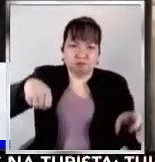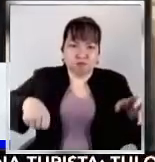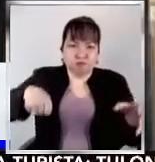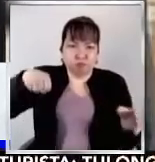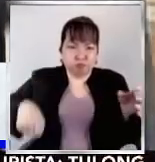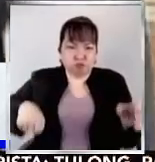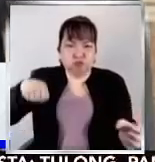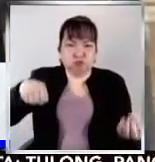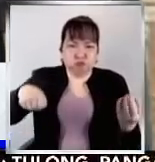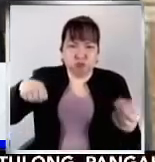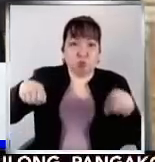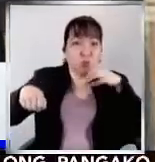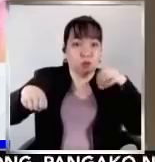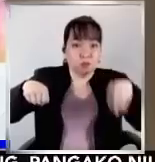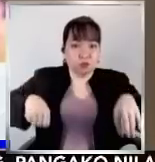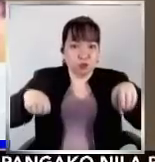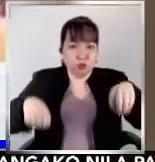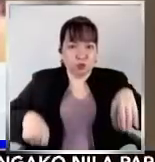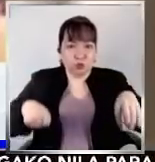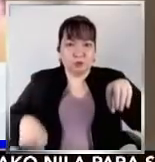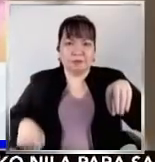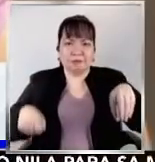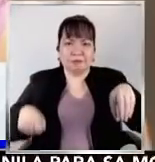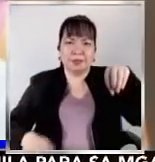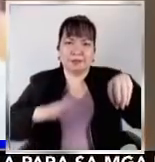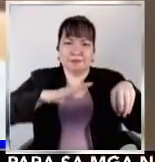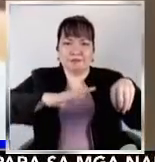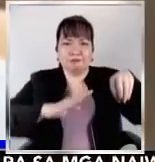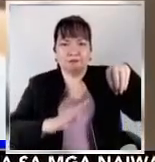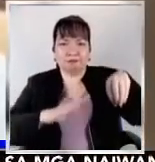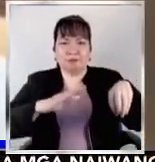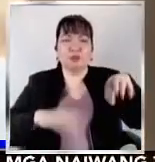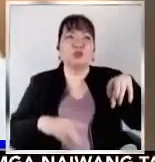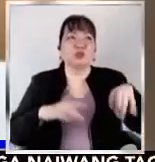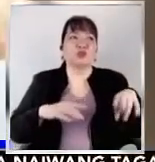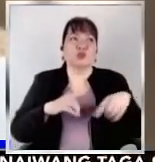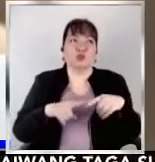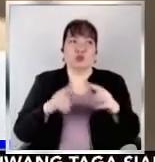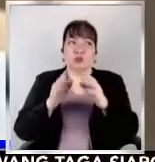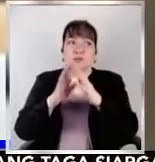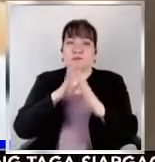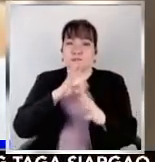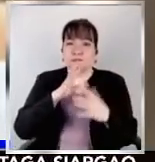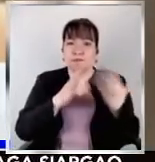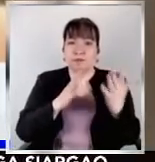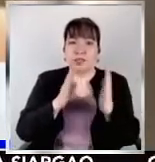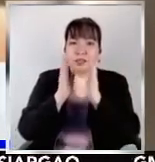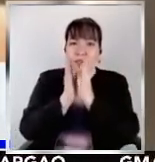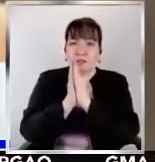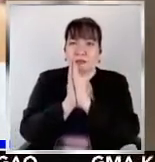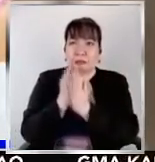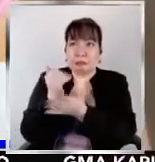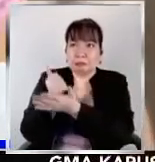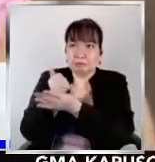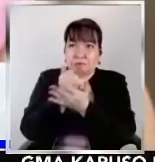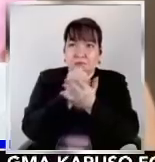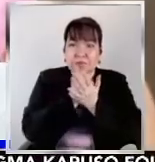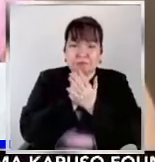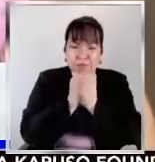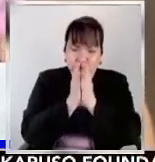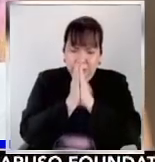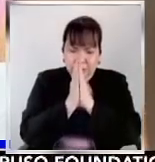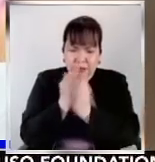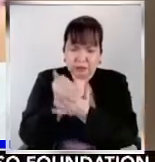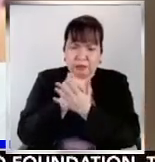ilan sa kanila, paubos na raw. Hingi kaming tulong sa mga bahay dito na nangasira.